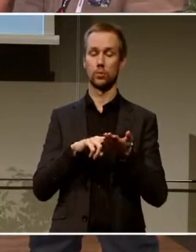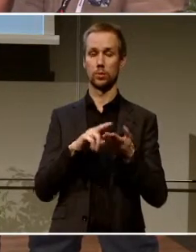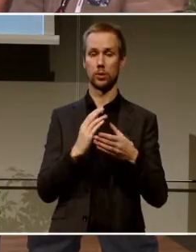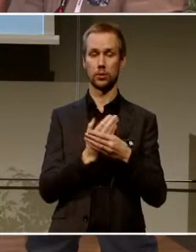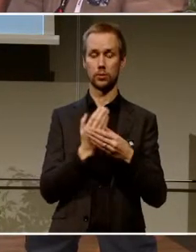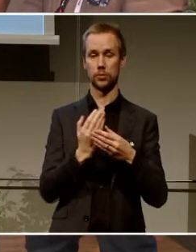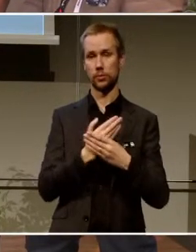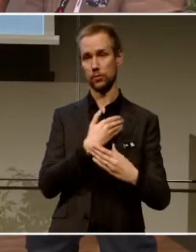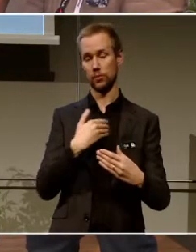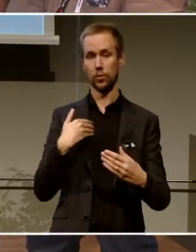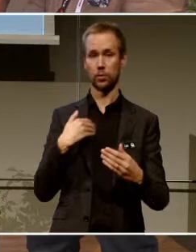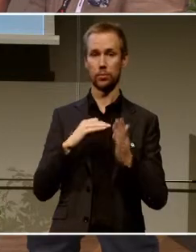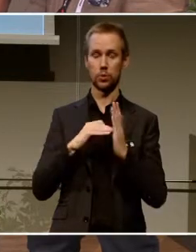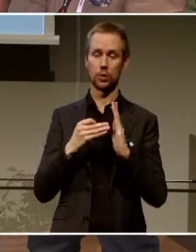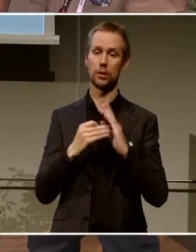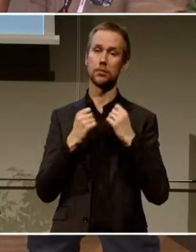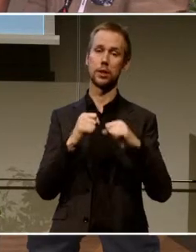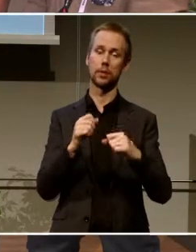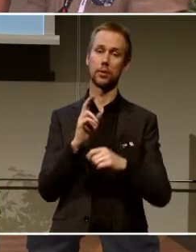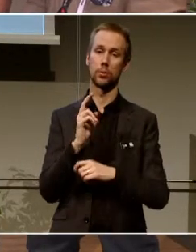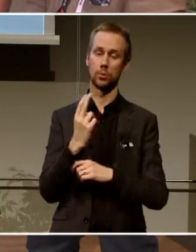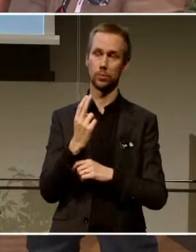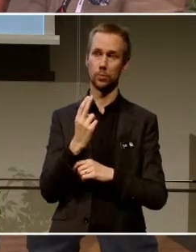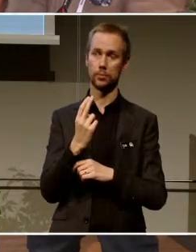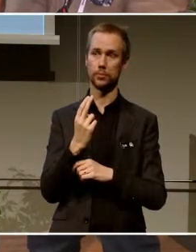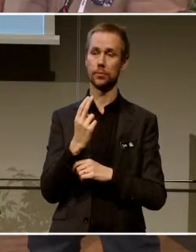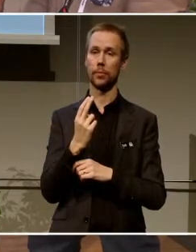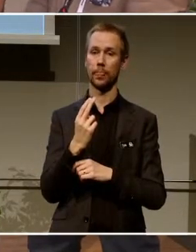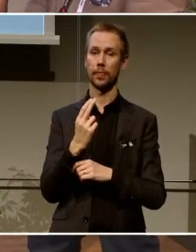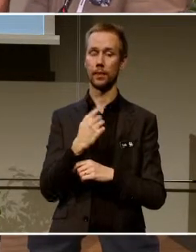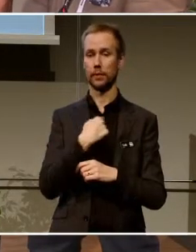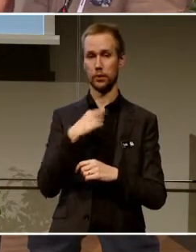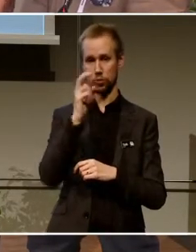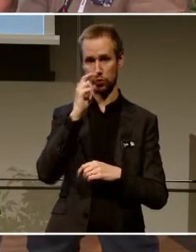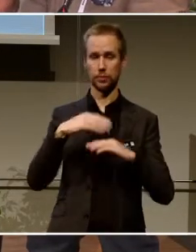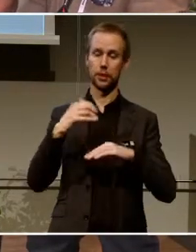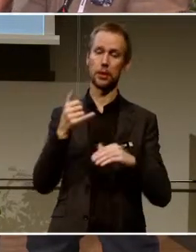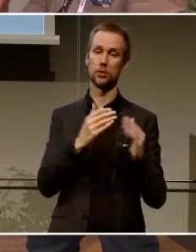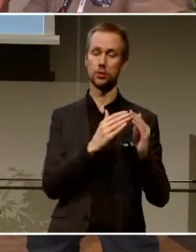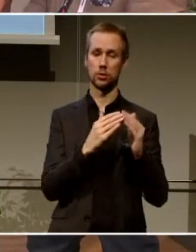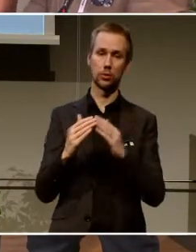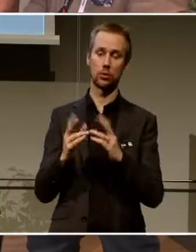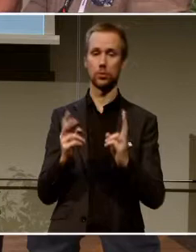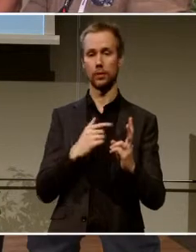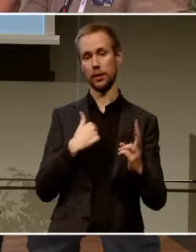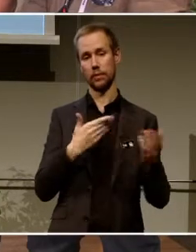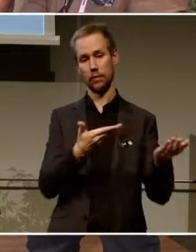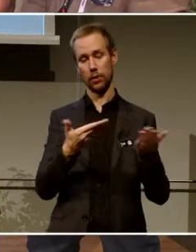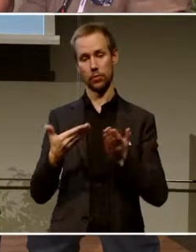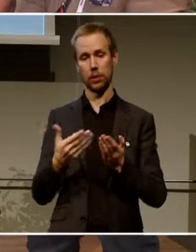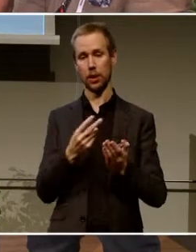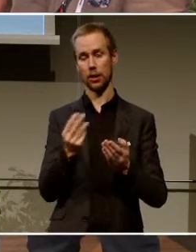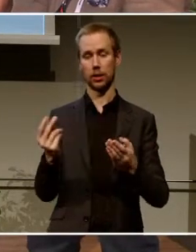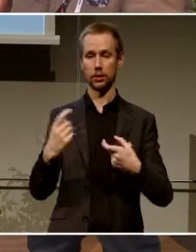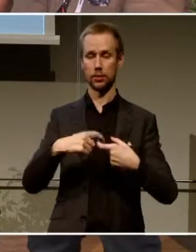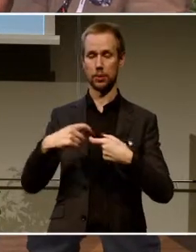driver nu. Och det har ju gett oss en ökad synlighet i staden och att vi blir inbjudna i andra sammanhang och får vara piloter